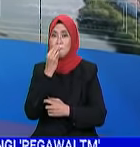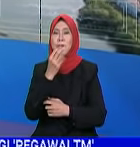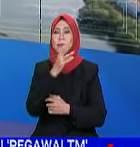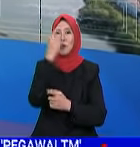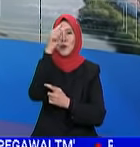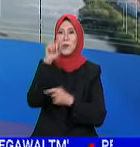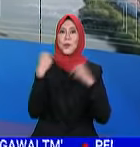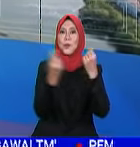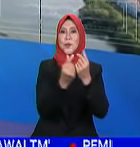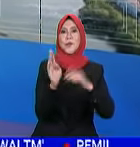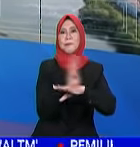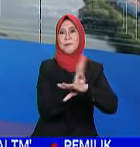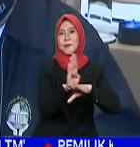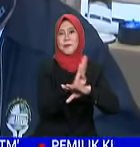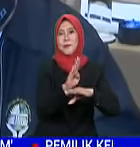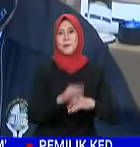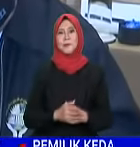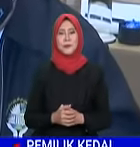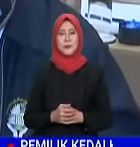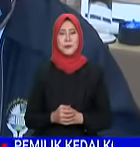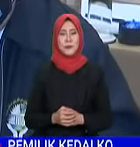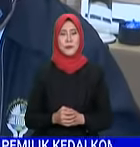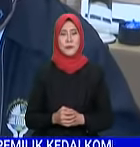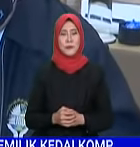untuk golongan usahawan.